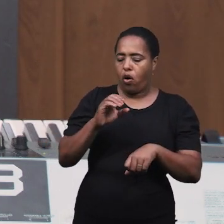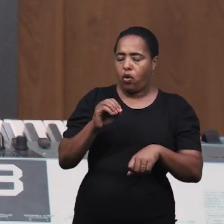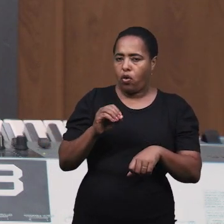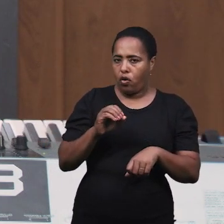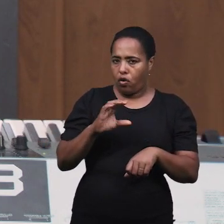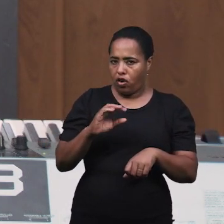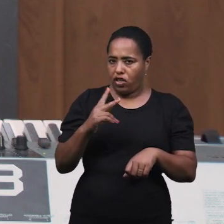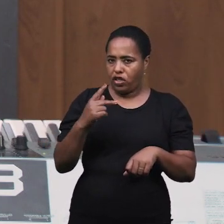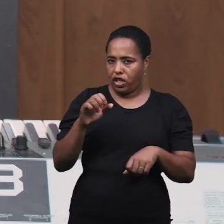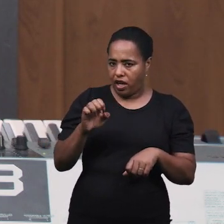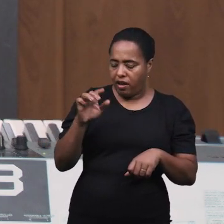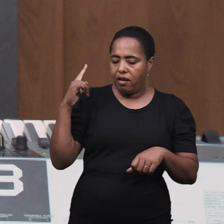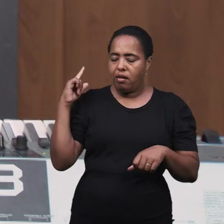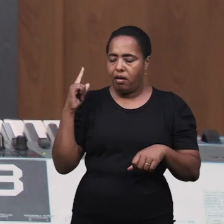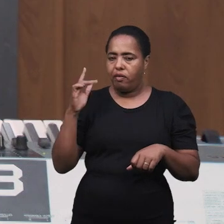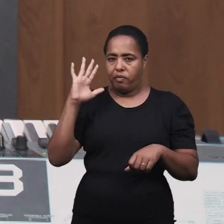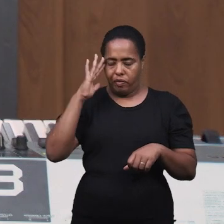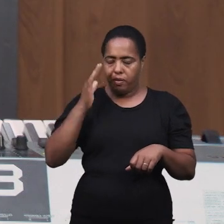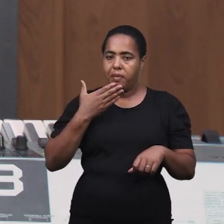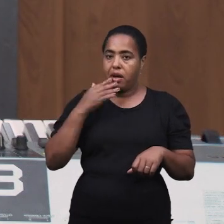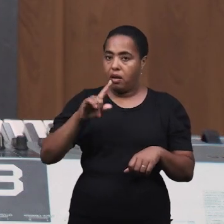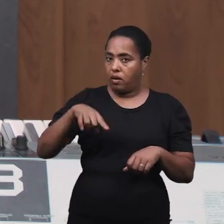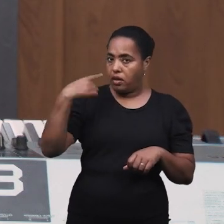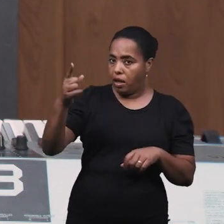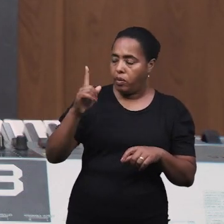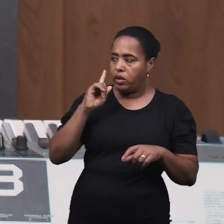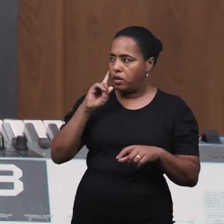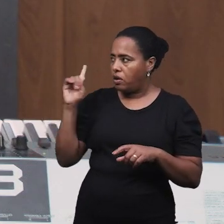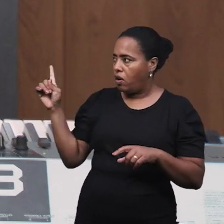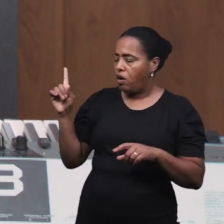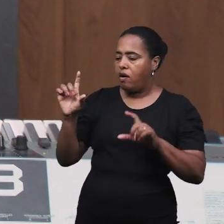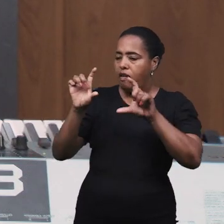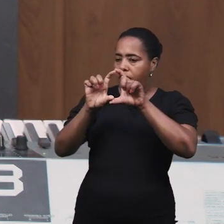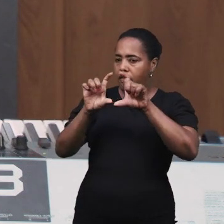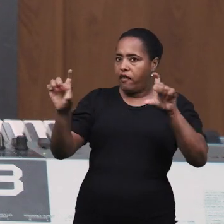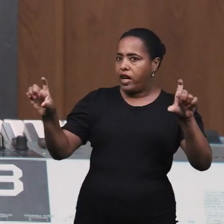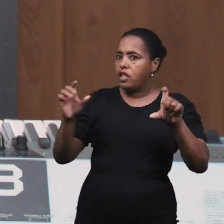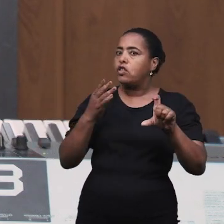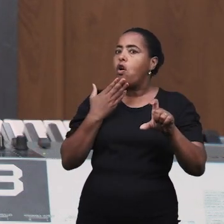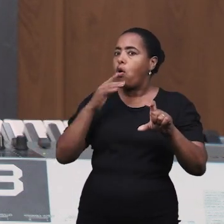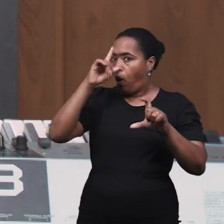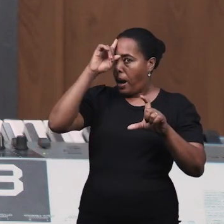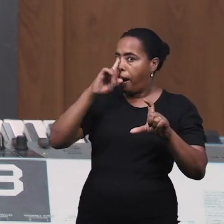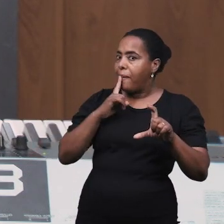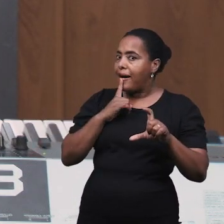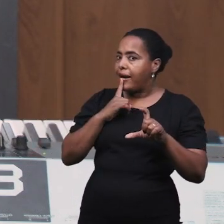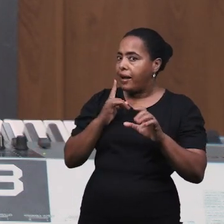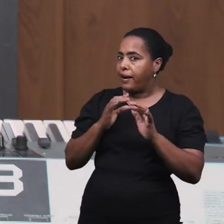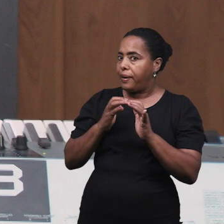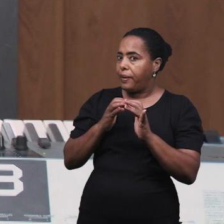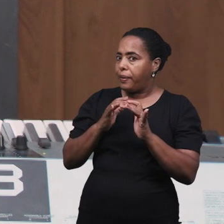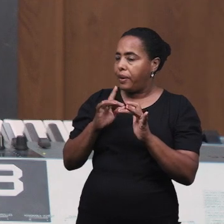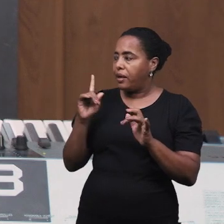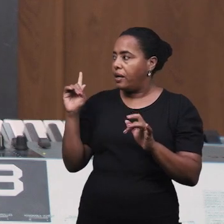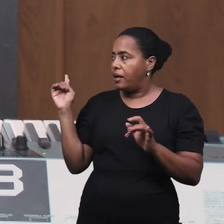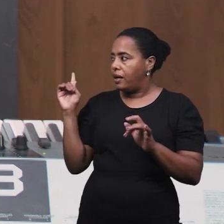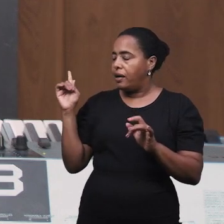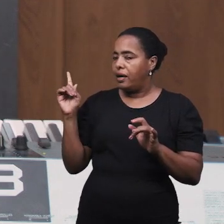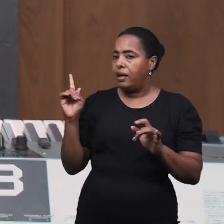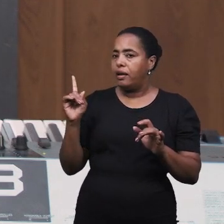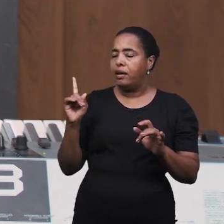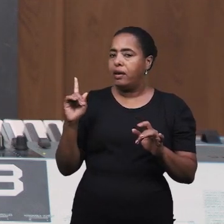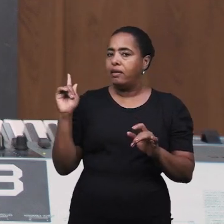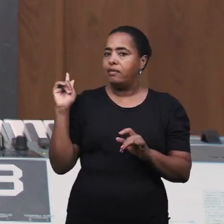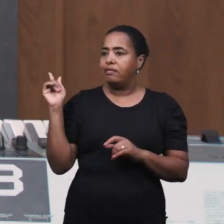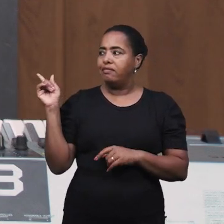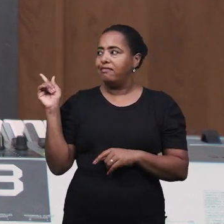c'est la semi-croche. Nous allons jouer cette flûte,